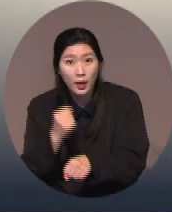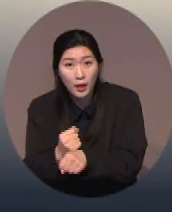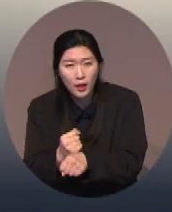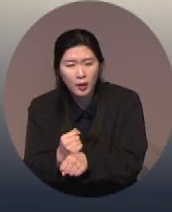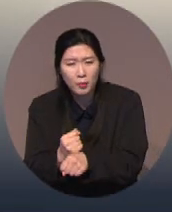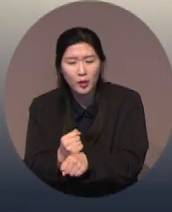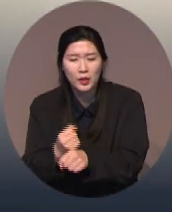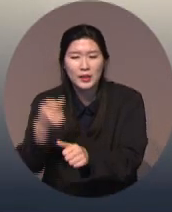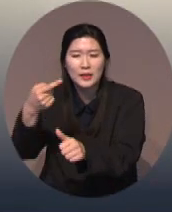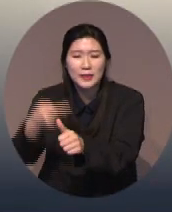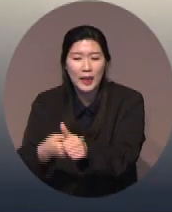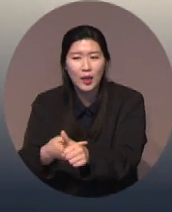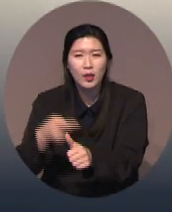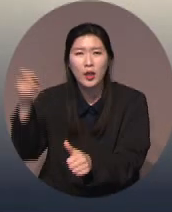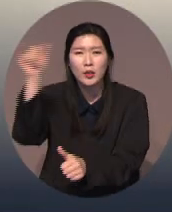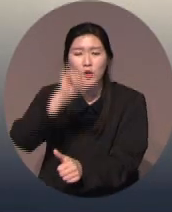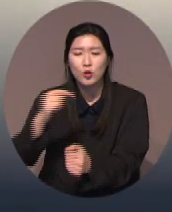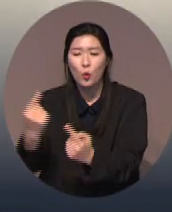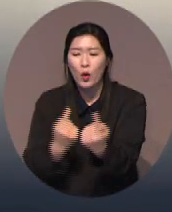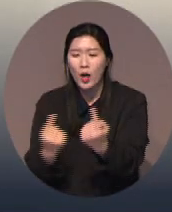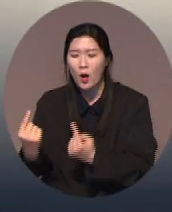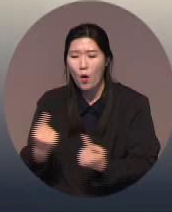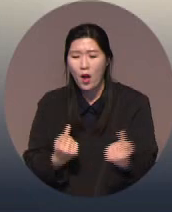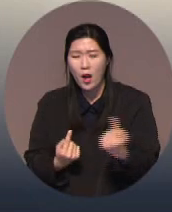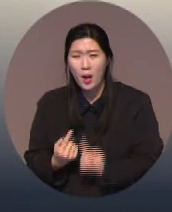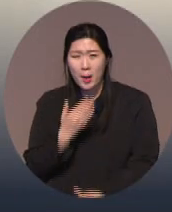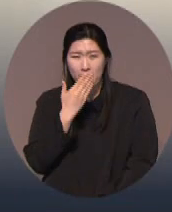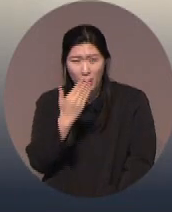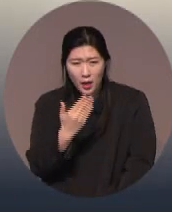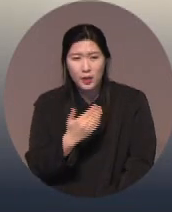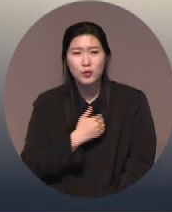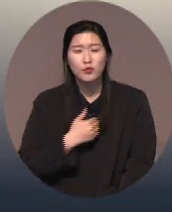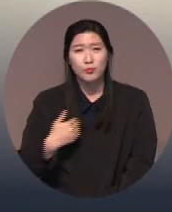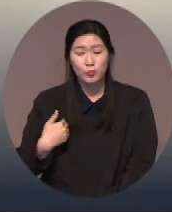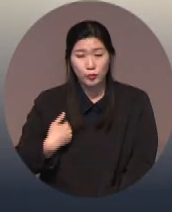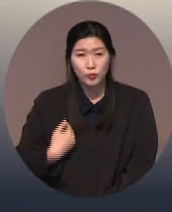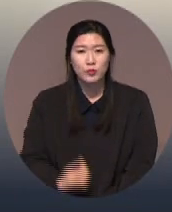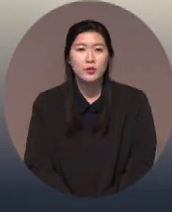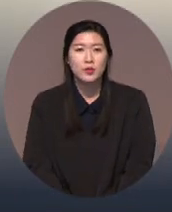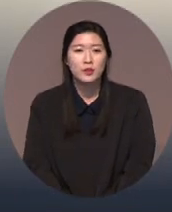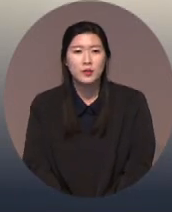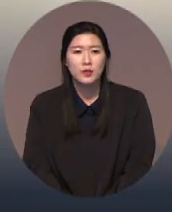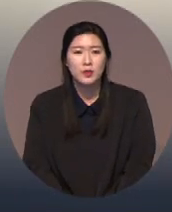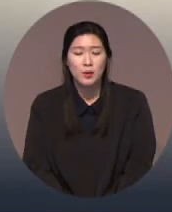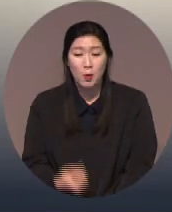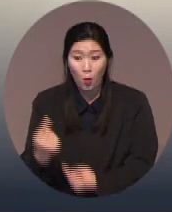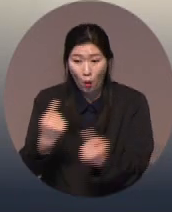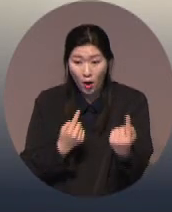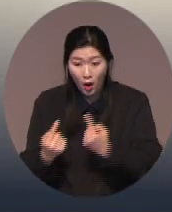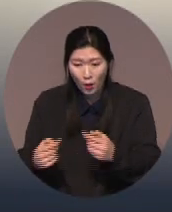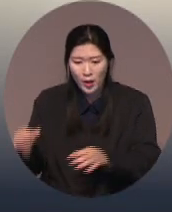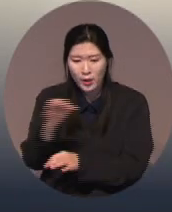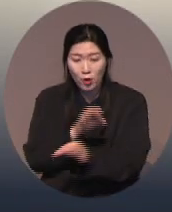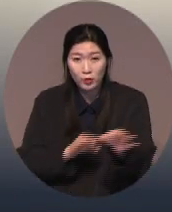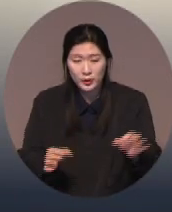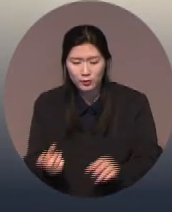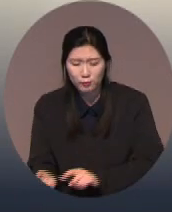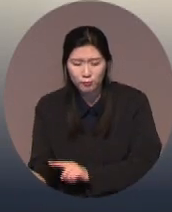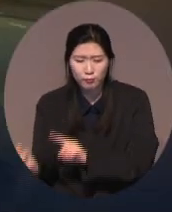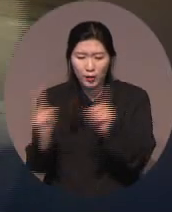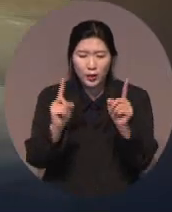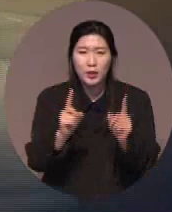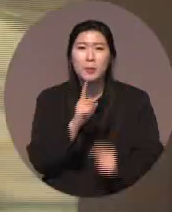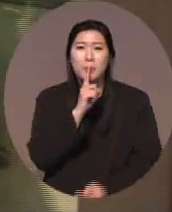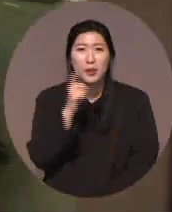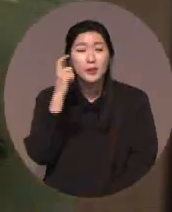이제 대전이 좀 젊은 이들이 많이 활동을 하는 공간이 될 거고 또 그런 활동을 통해서 경제력이 완성이